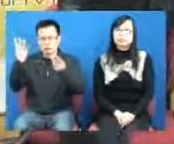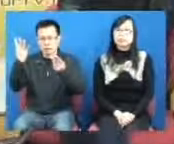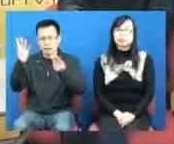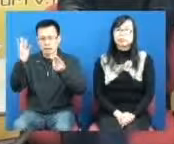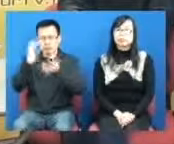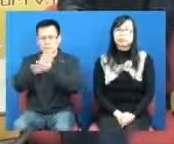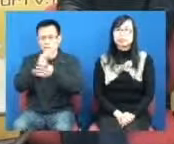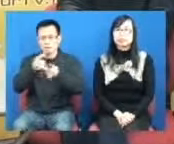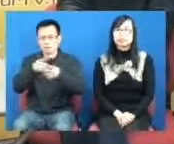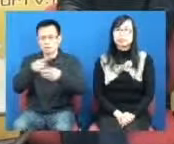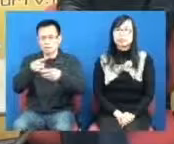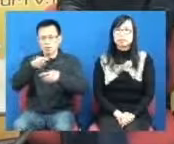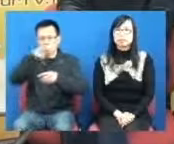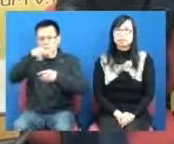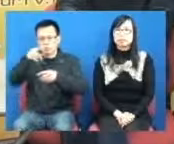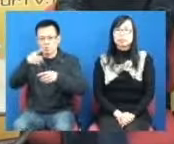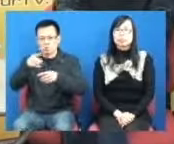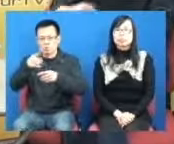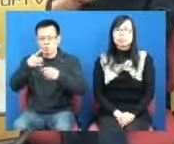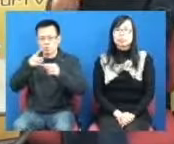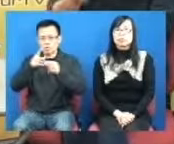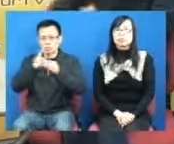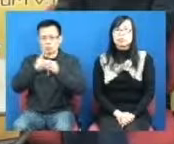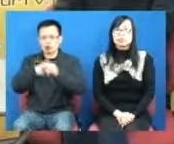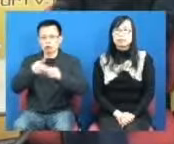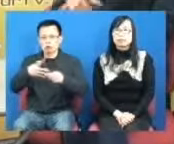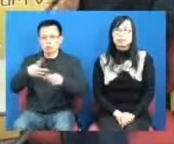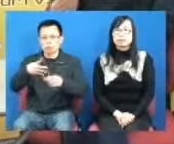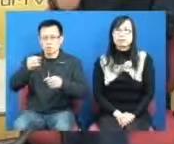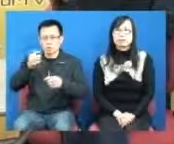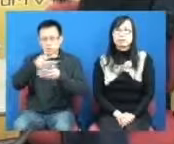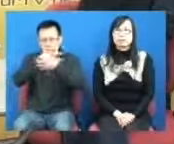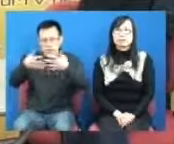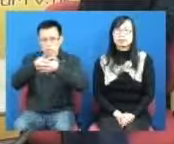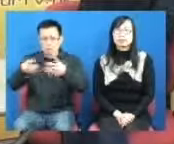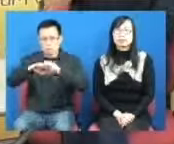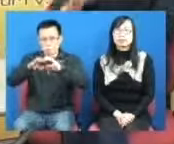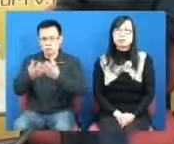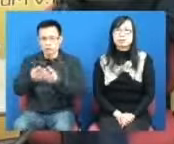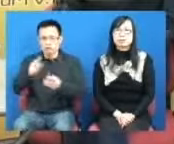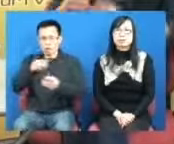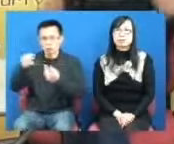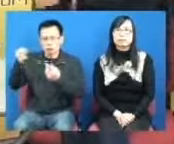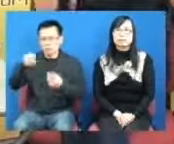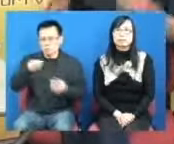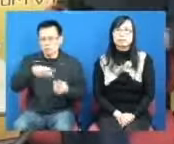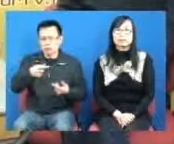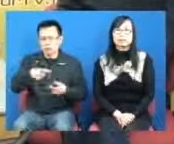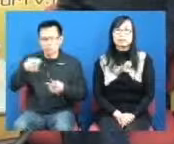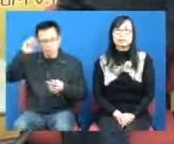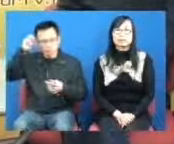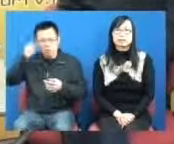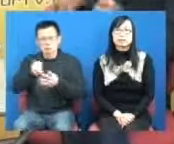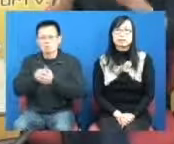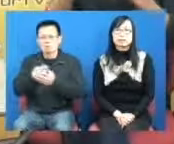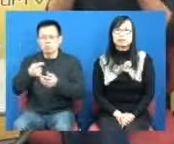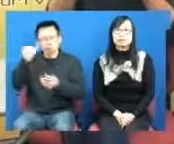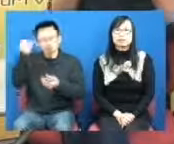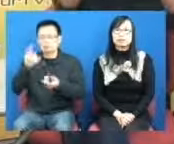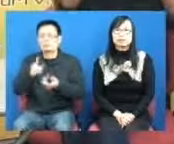了一個中央政客組CPU做一個所謂三條支柱可持續性研究不知道是什麼總之